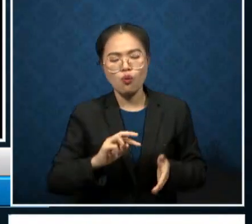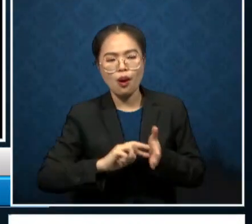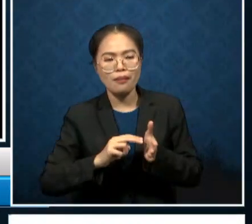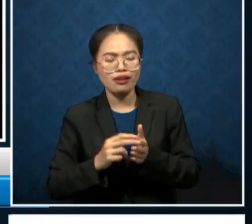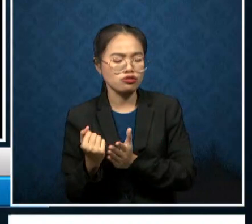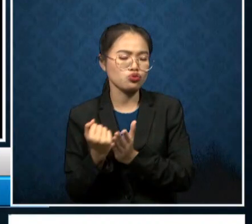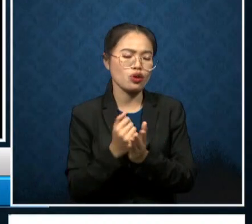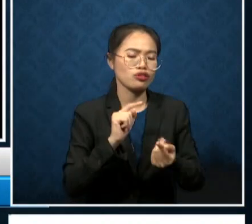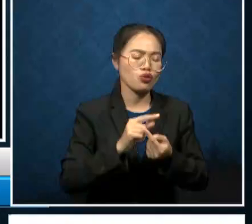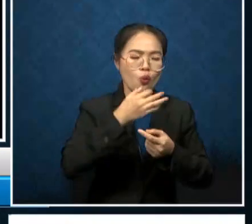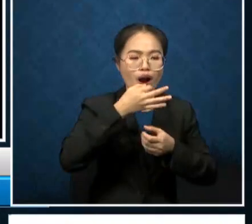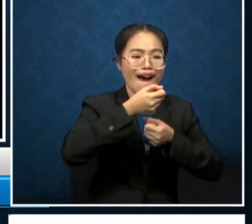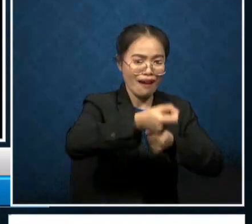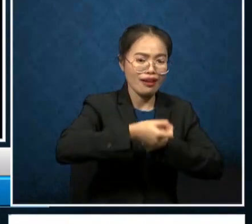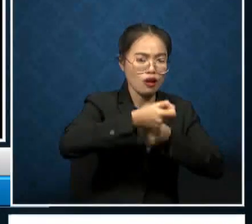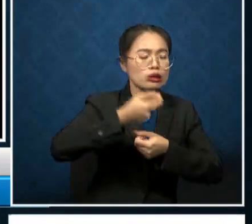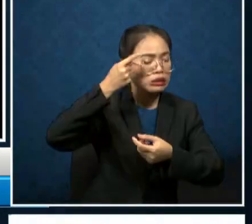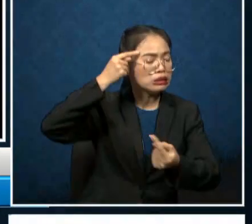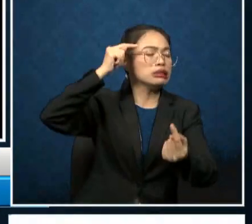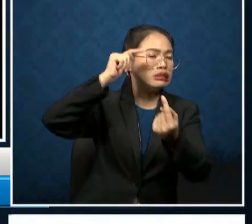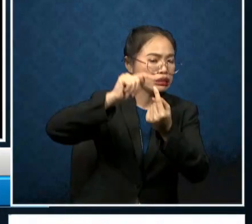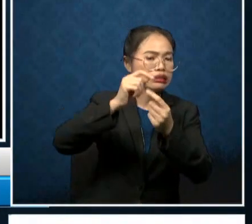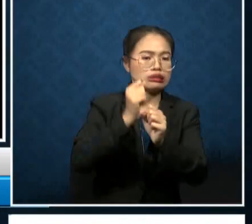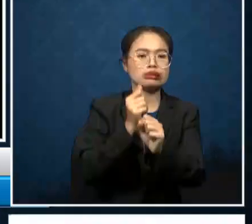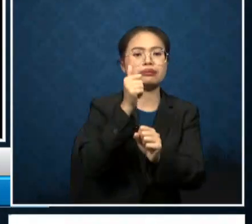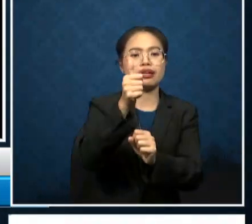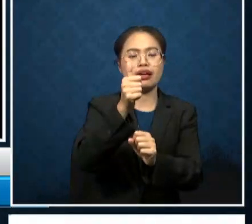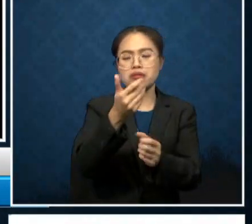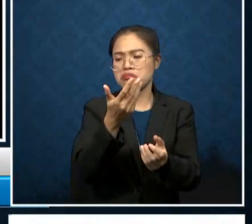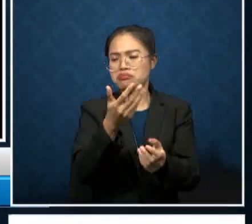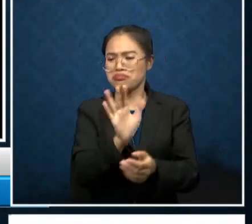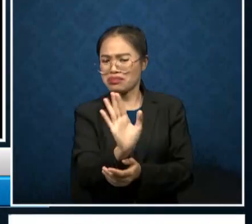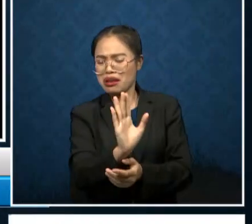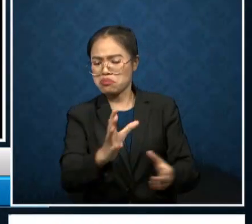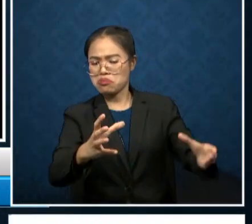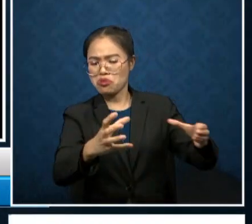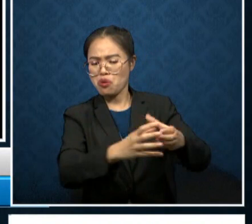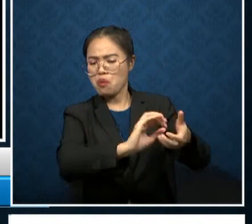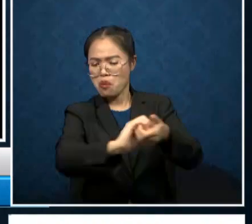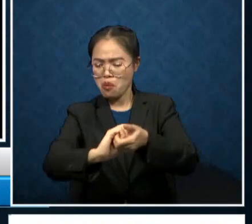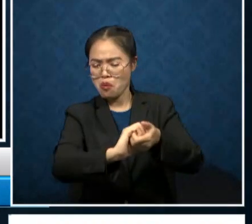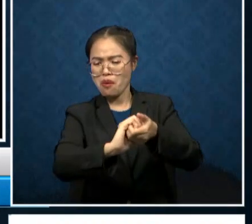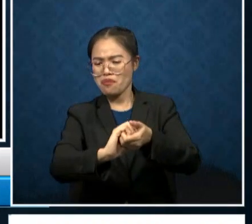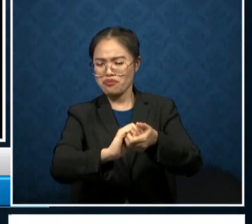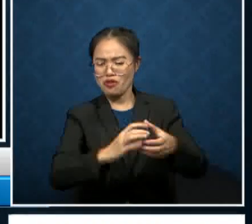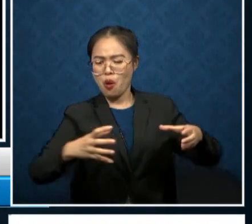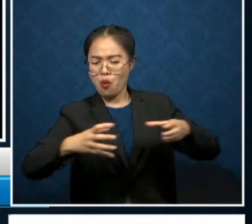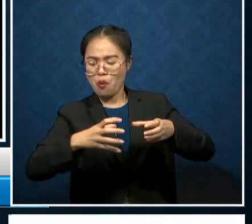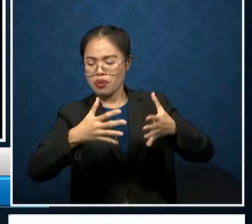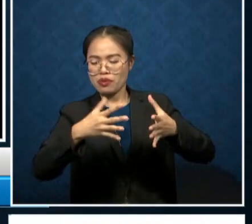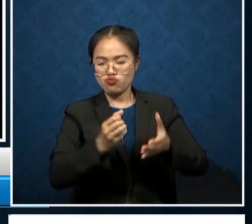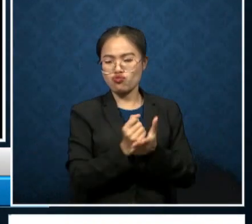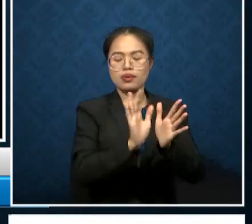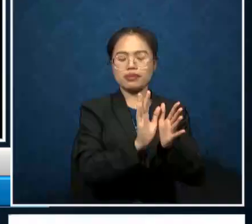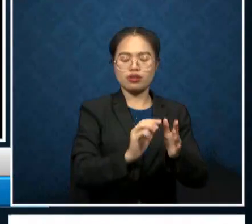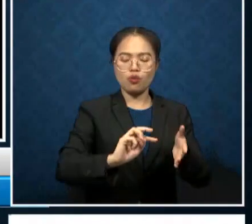ดูแลก็สามารถที่จะมองเป้าหมายรวมกันได้ไม่ใช่เข้ามารวมกลุ่มเพราะว่าถ้าไม่รวมกลุ่มเดี๋ยวไม่ได้ความช่วยเหลือถ้าแบบนั้นเนี่ยเป็นความ